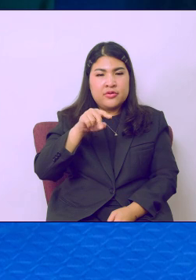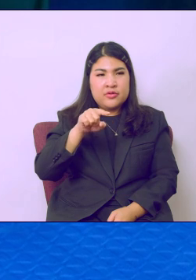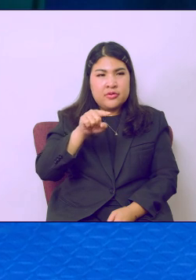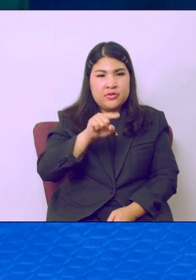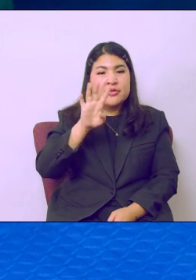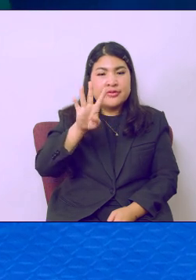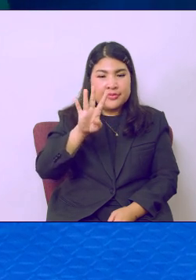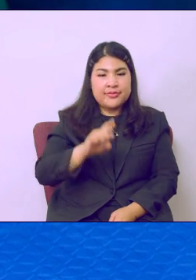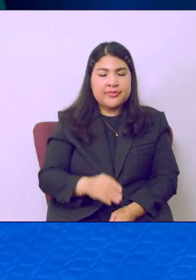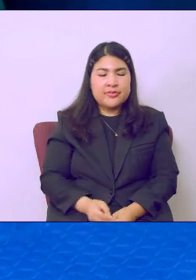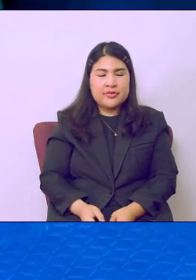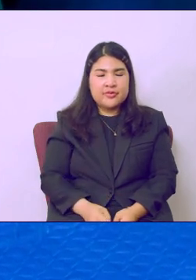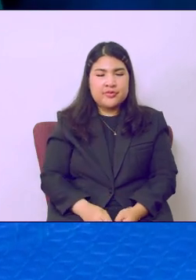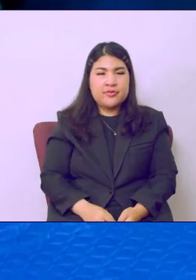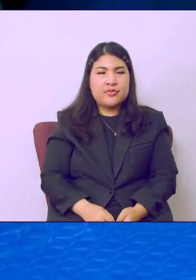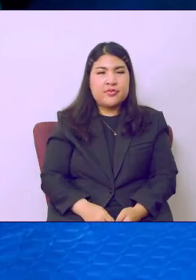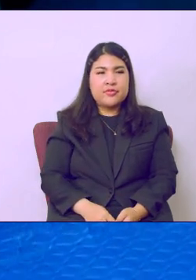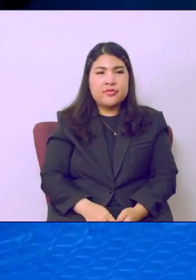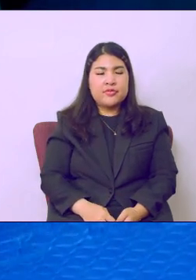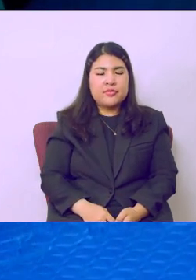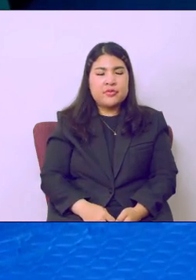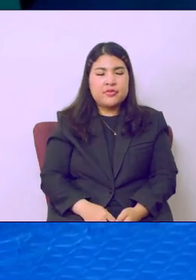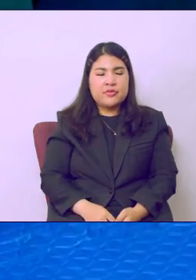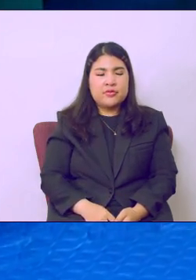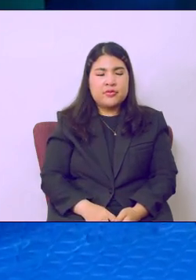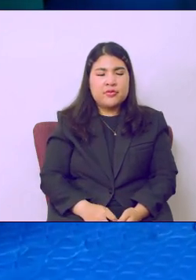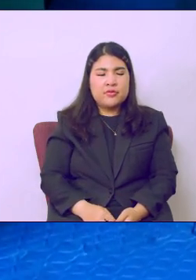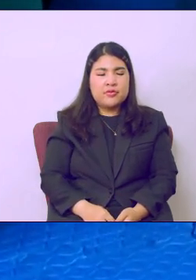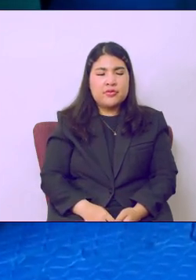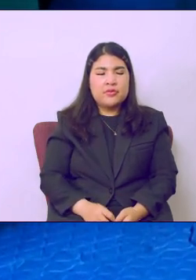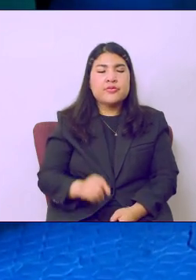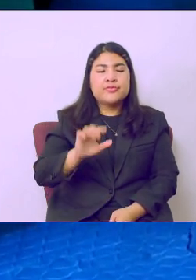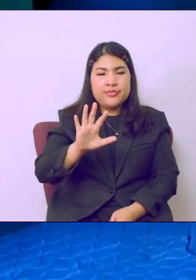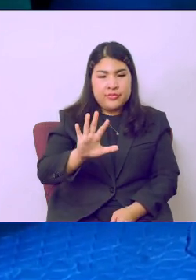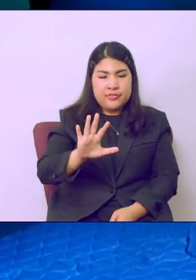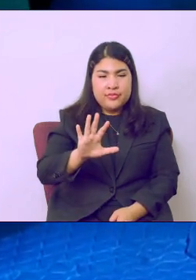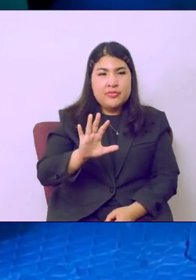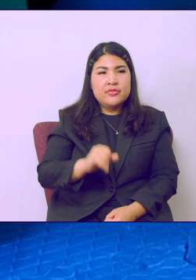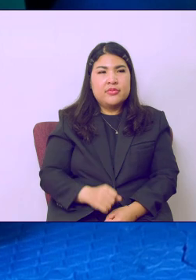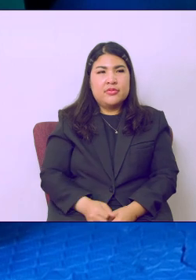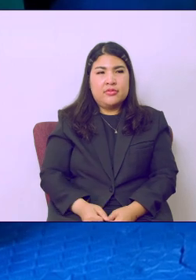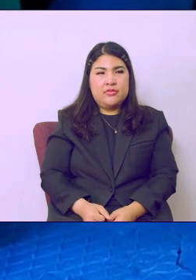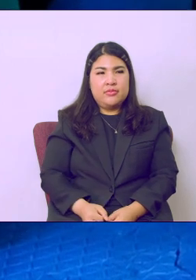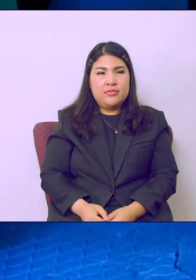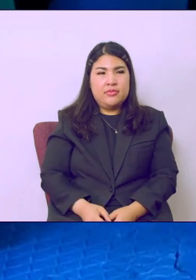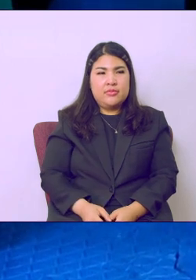ลงช้าๆลงช้าๆอึบอ่าดีลงอีกครั้งนึงอึบสุดท้ายอึบ 5อ่า